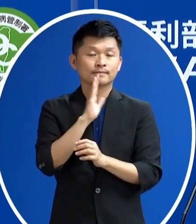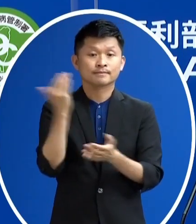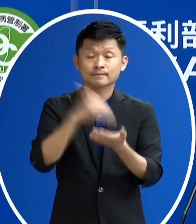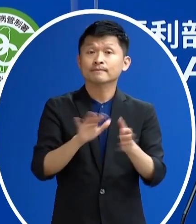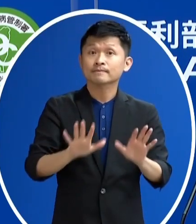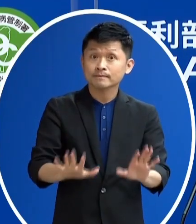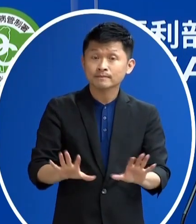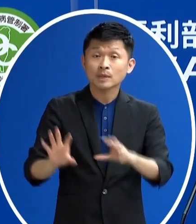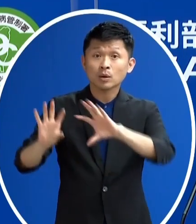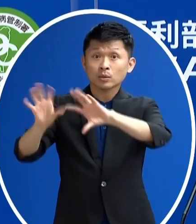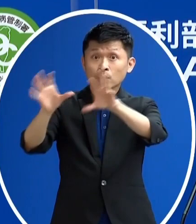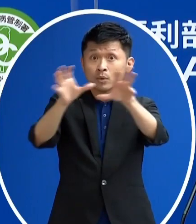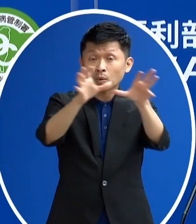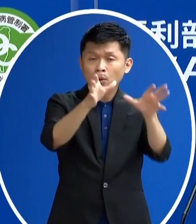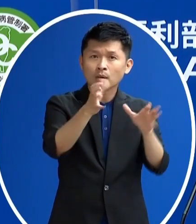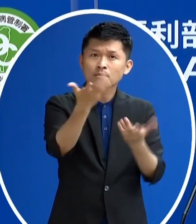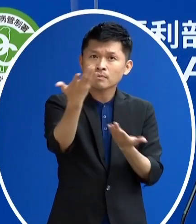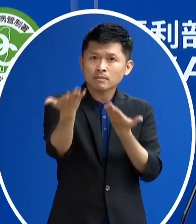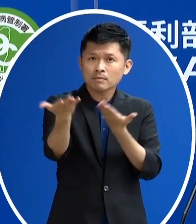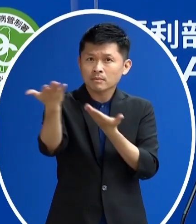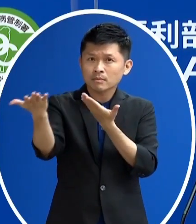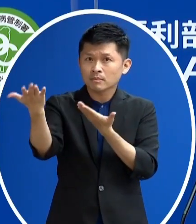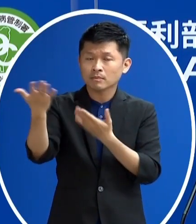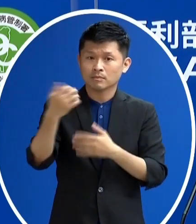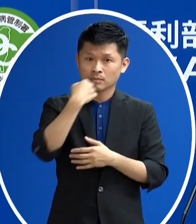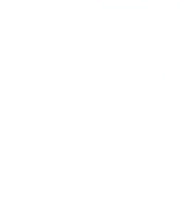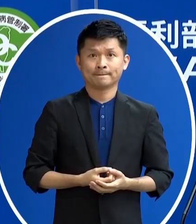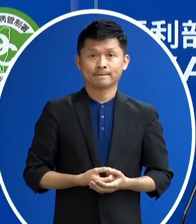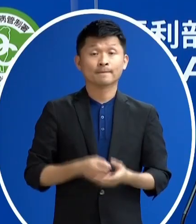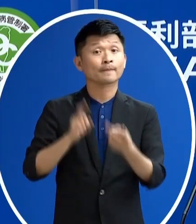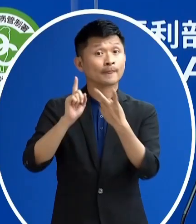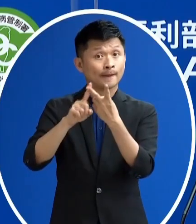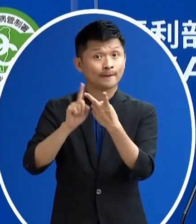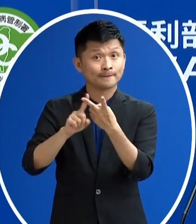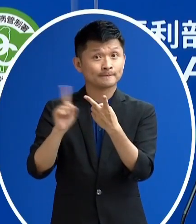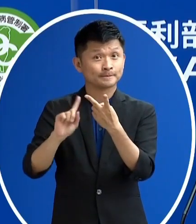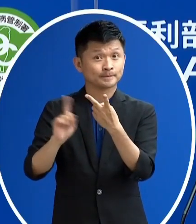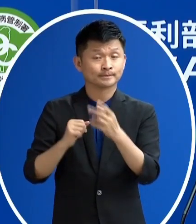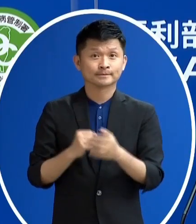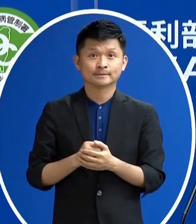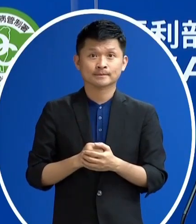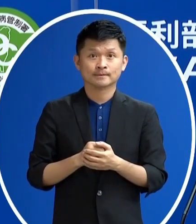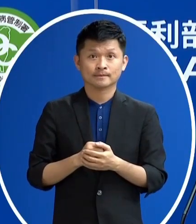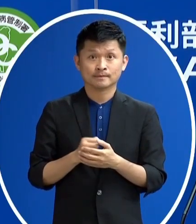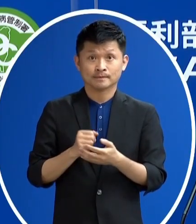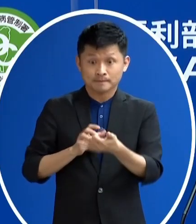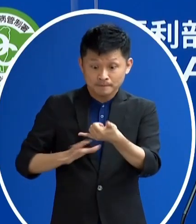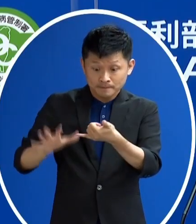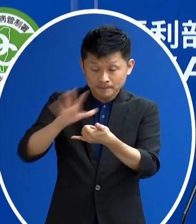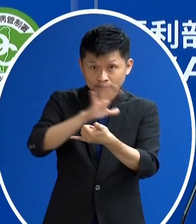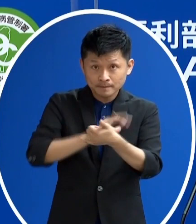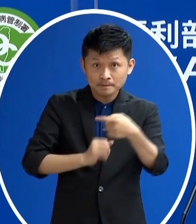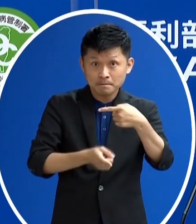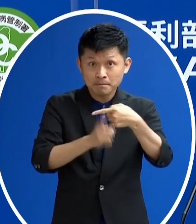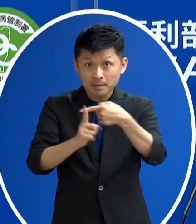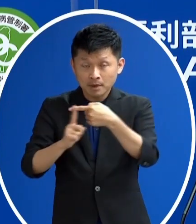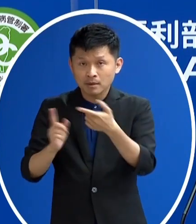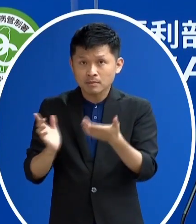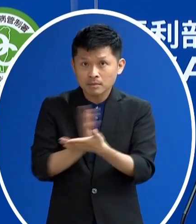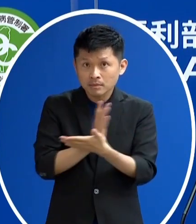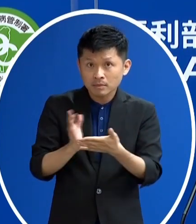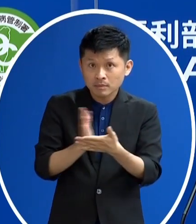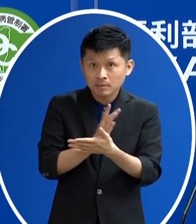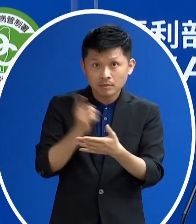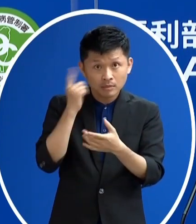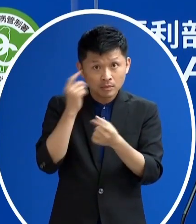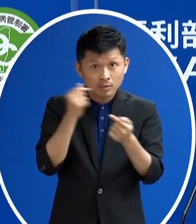跟大部分的国家都差不多，我们属于前段班。第二个，哈，在整体在评估这疫情的时候，它会